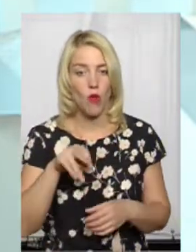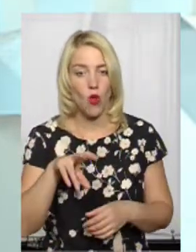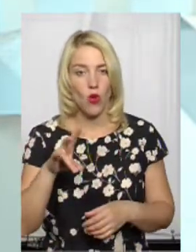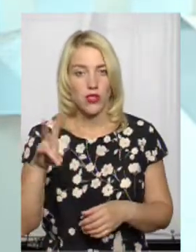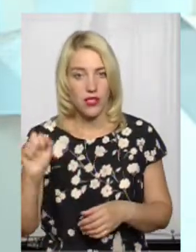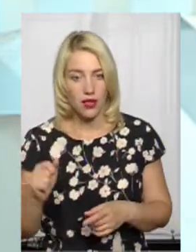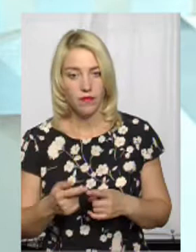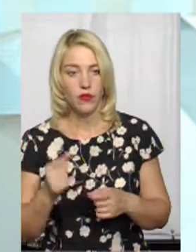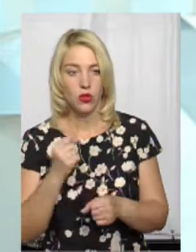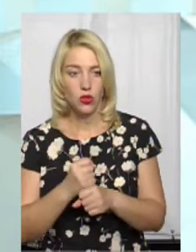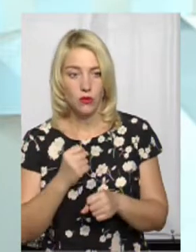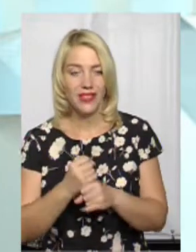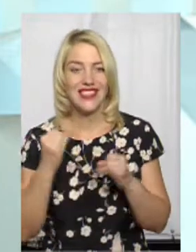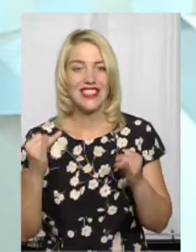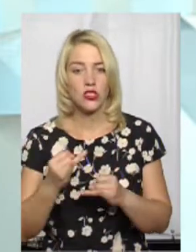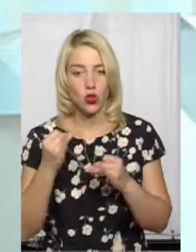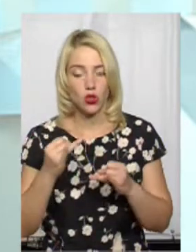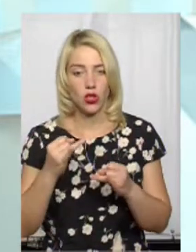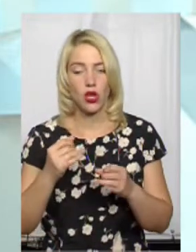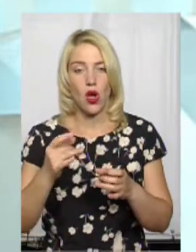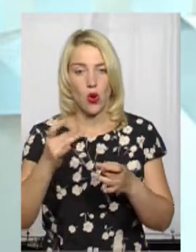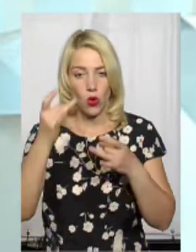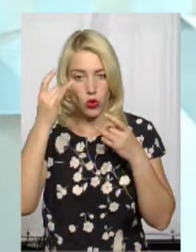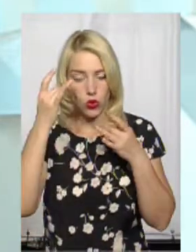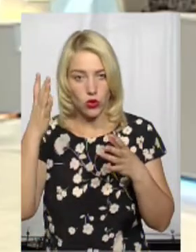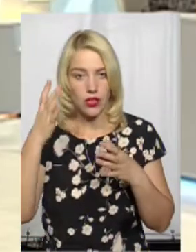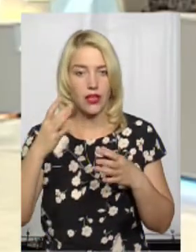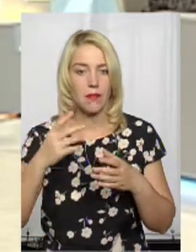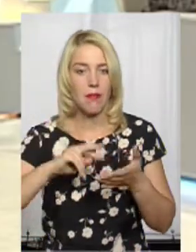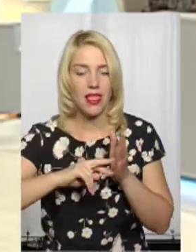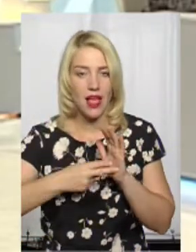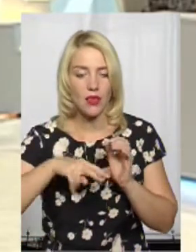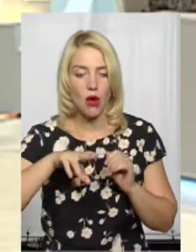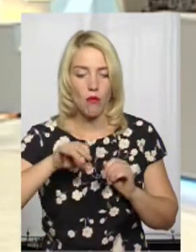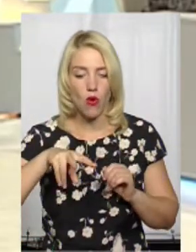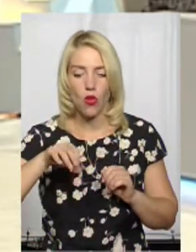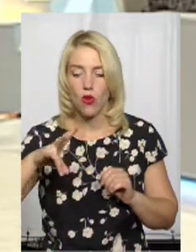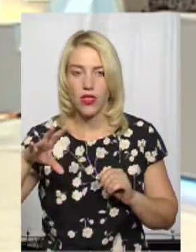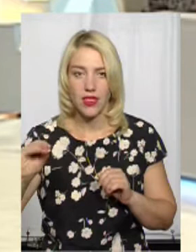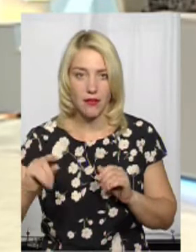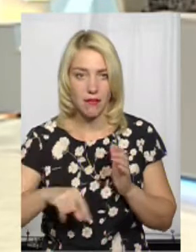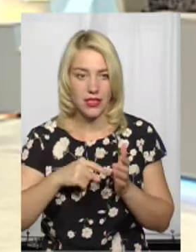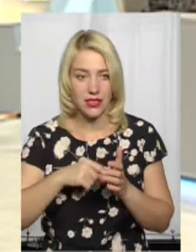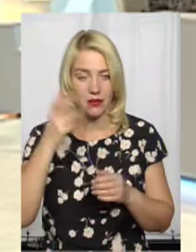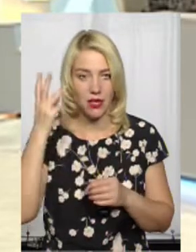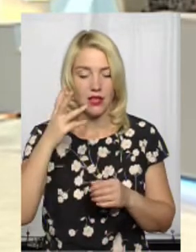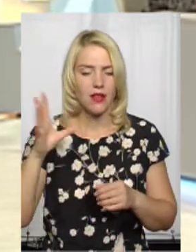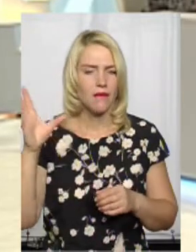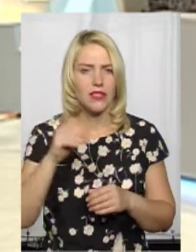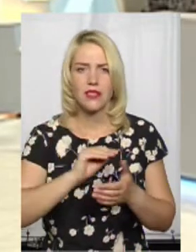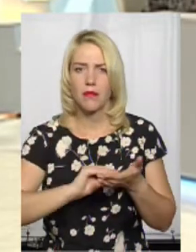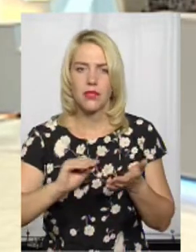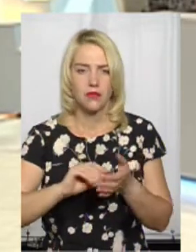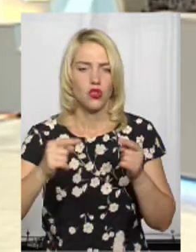зроблений історико-архітектурний опорний план міста Полонного. Там чітко прописано всі режими, охоронні зони.